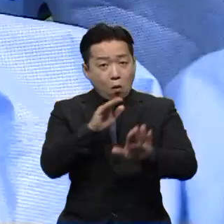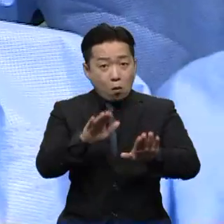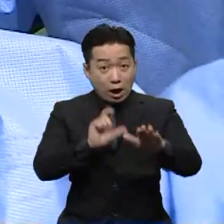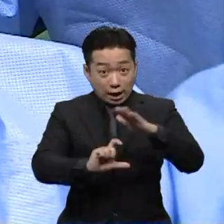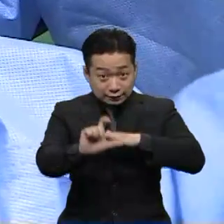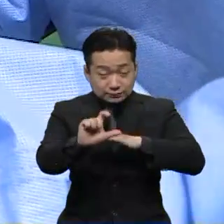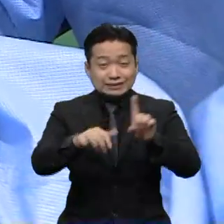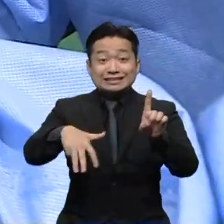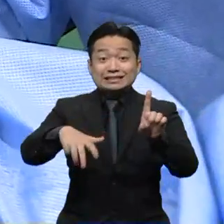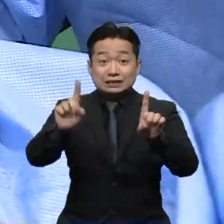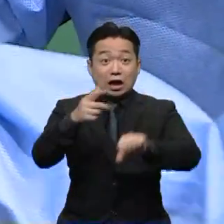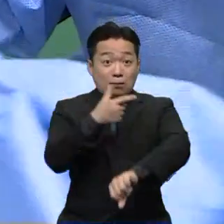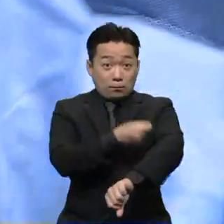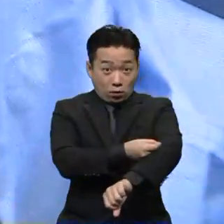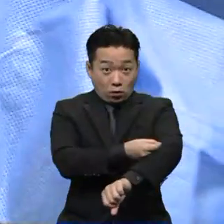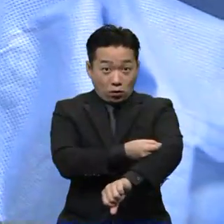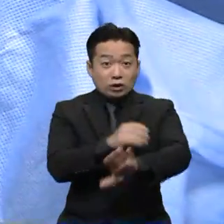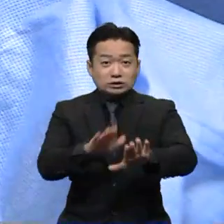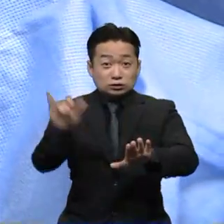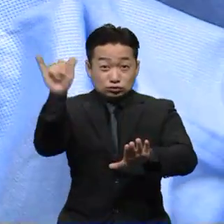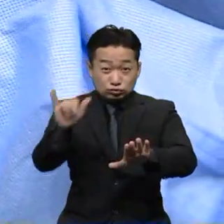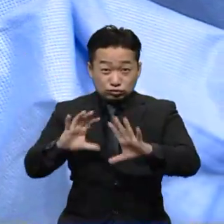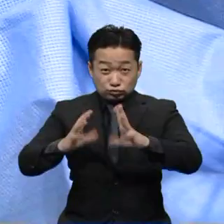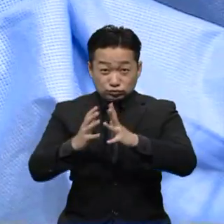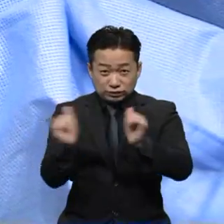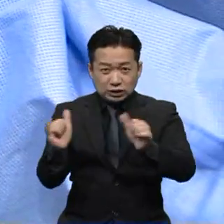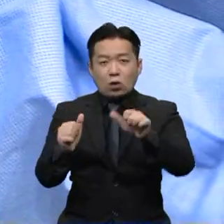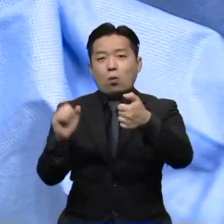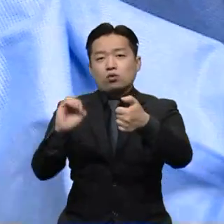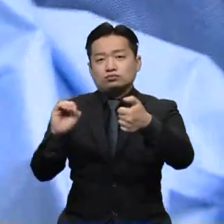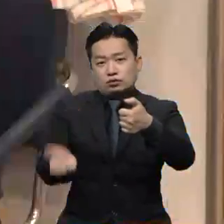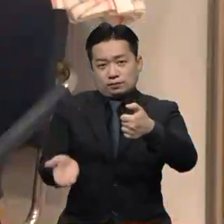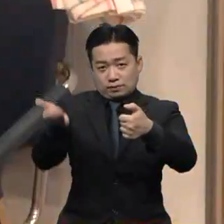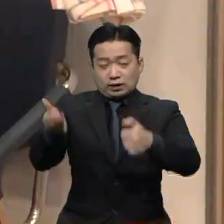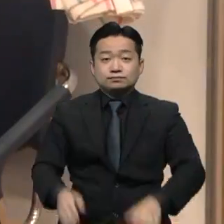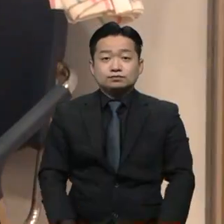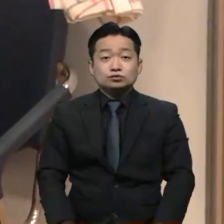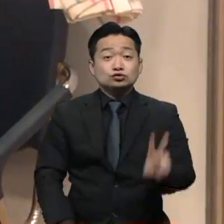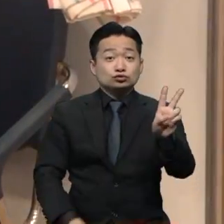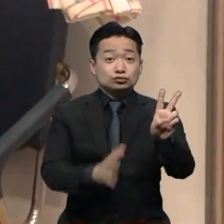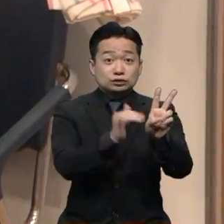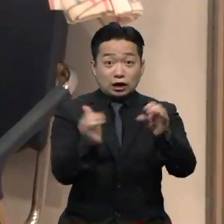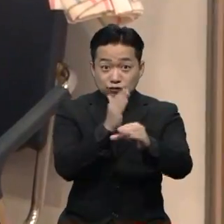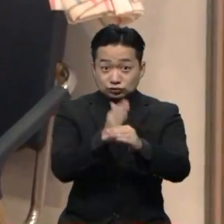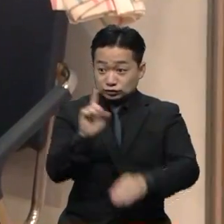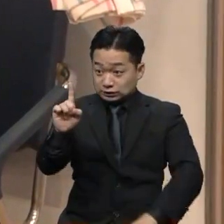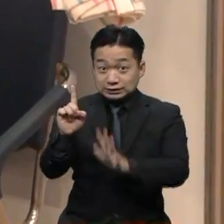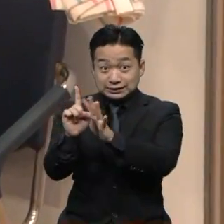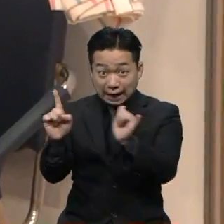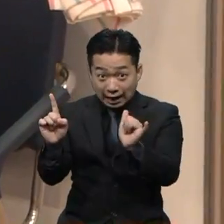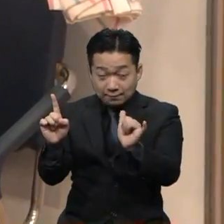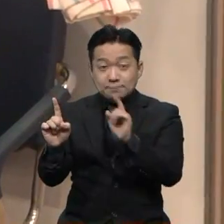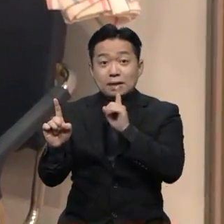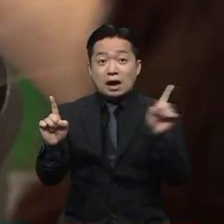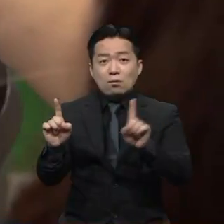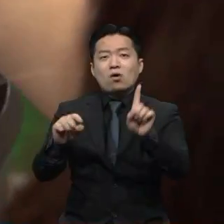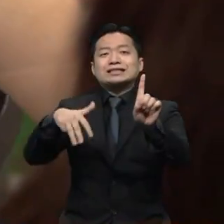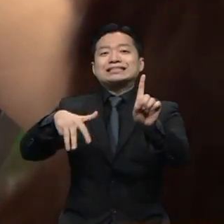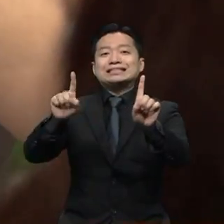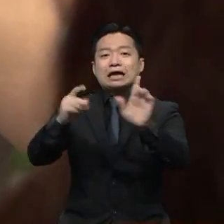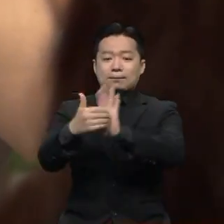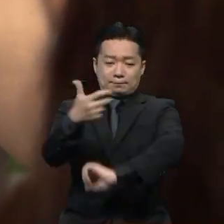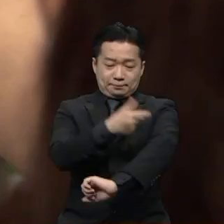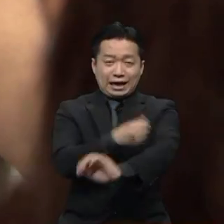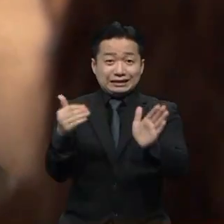오전 1차 접종 율은 50% 를 넘었습니다 국민 2명 가운데 1명이 적어도 한 차례 백신을 맞았다는